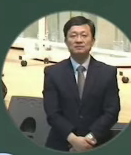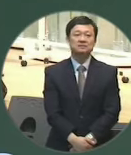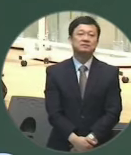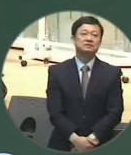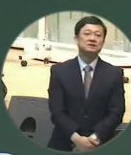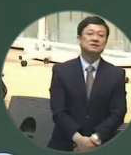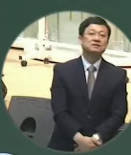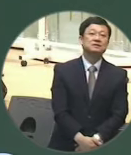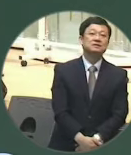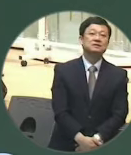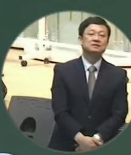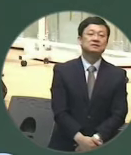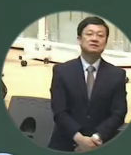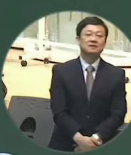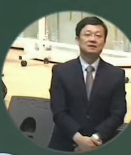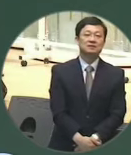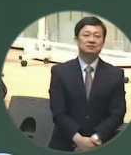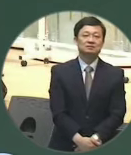그러다 보니까